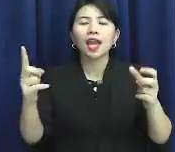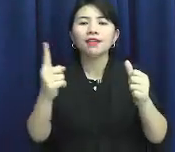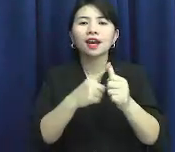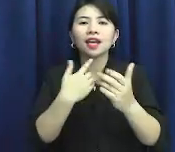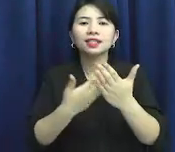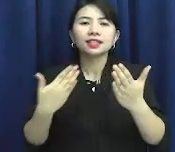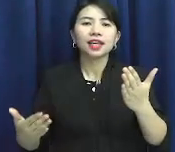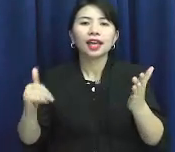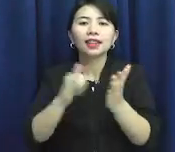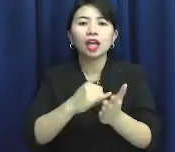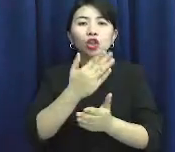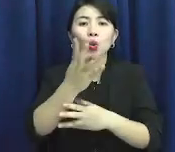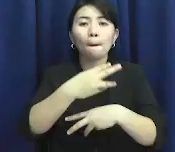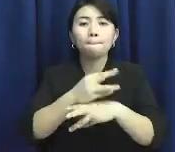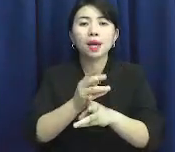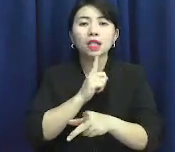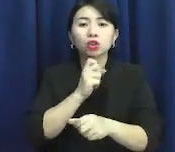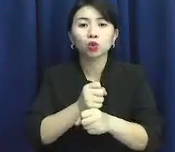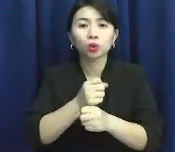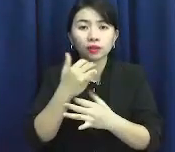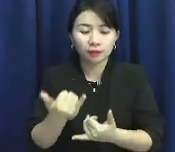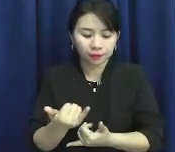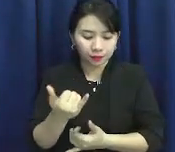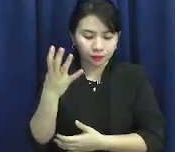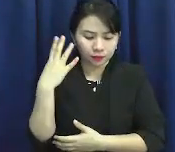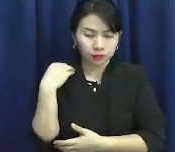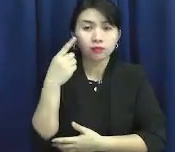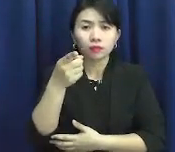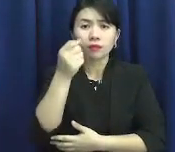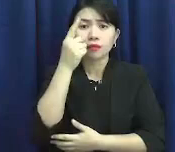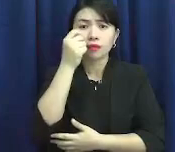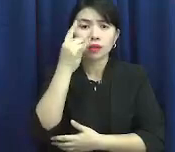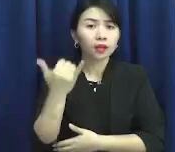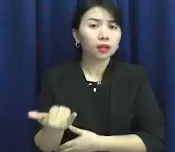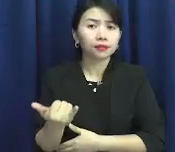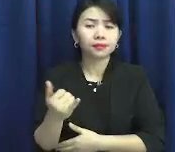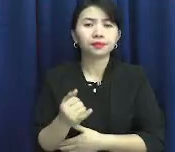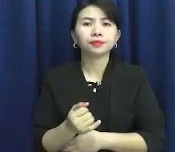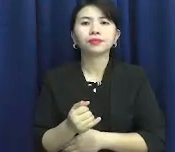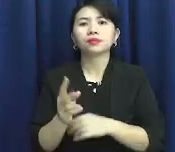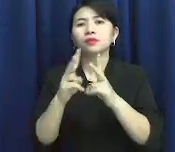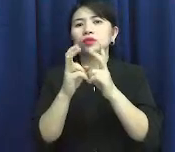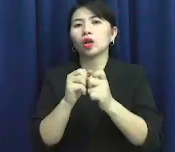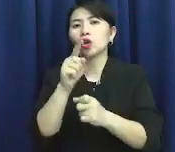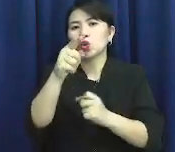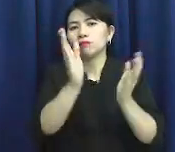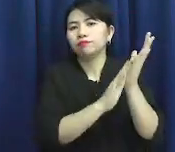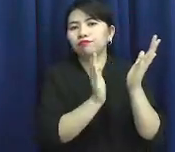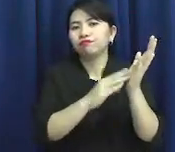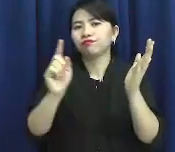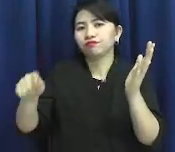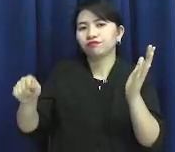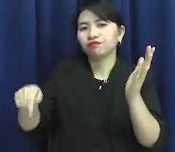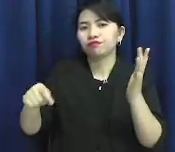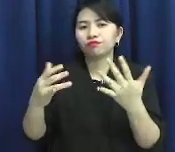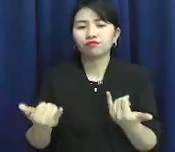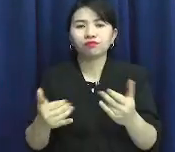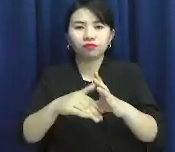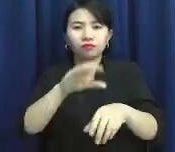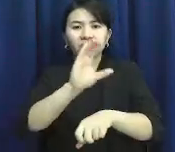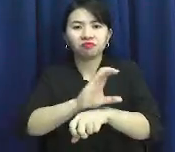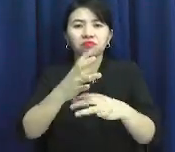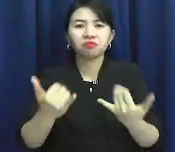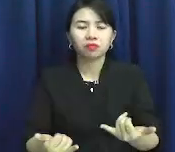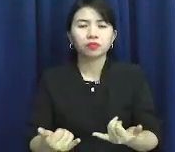ninyong siguraduhin. I hope nakikinig tayong lahat. Kahit pa dito kayo nag-aaral, sana yung mga Adibis students nakikinig dyan sa